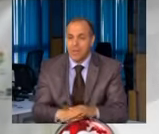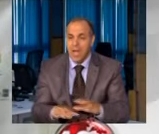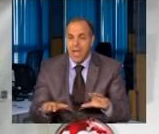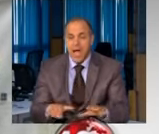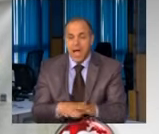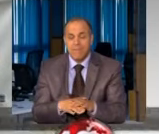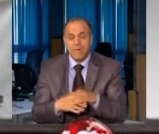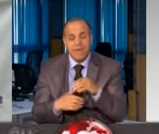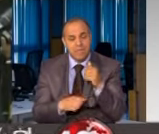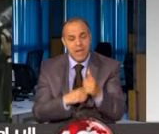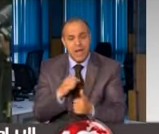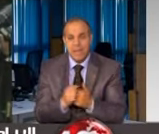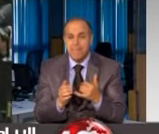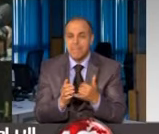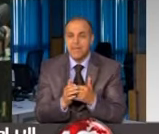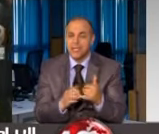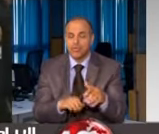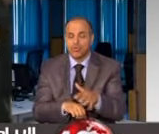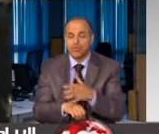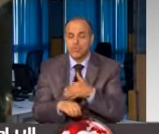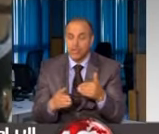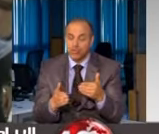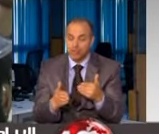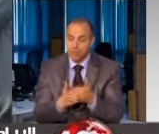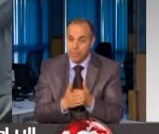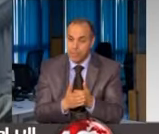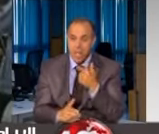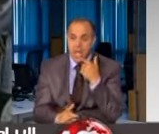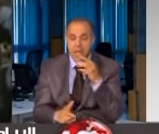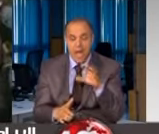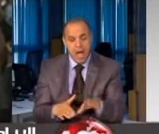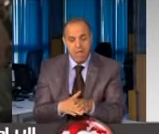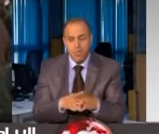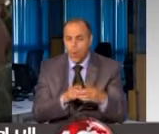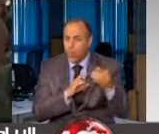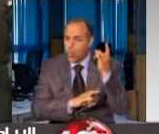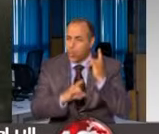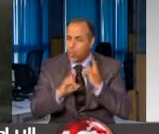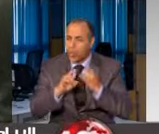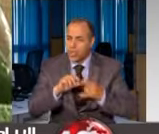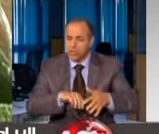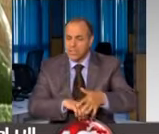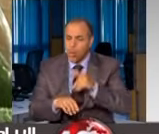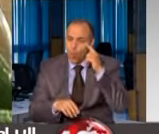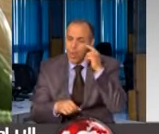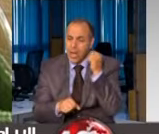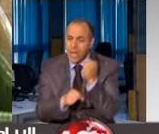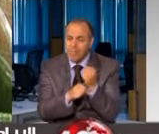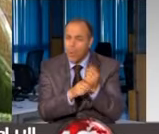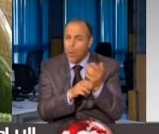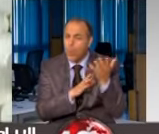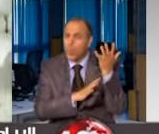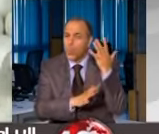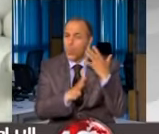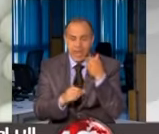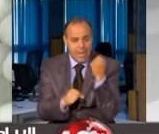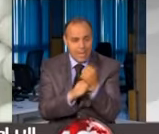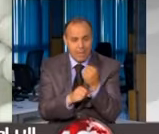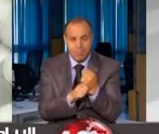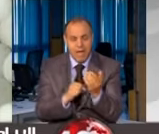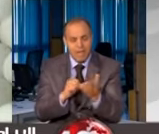مهرجانها السنوي منطقة الرياض بجزيرة جربة تحتفي بتراث الجزيرة وحرفها التقليدية